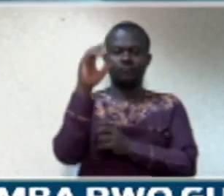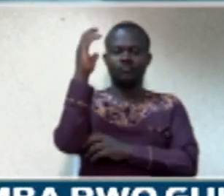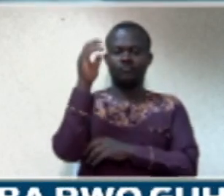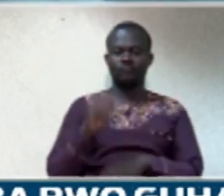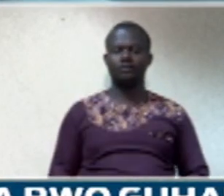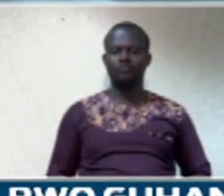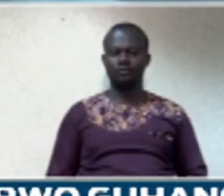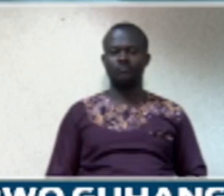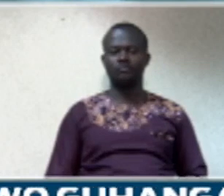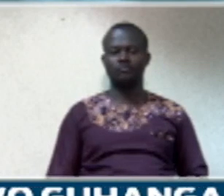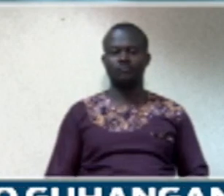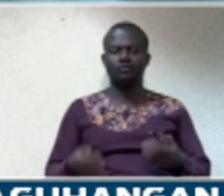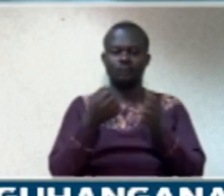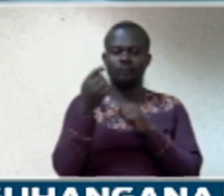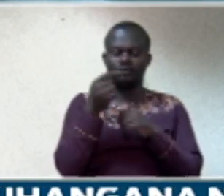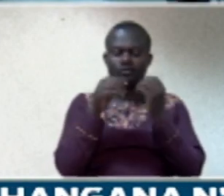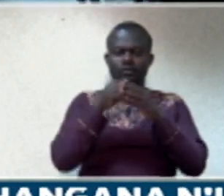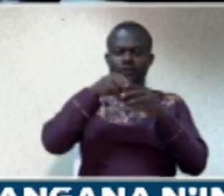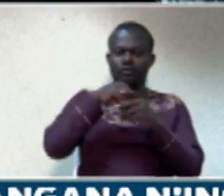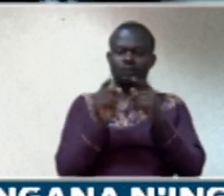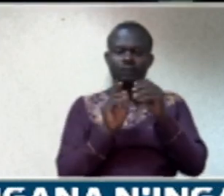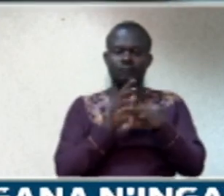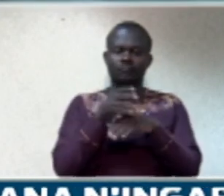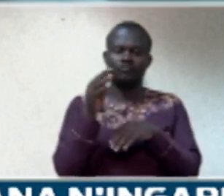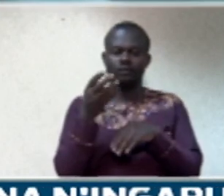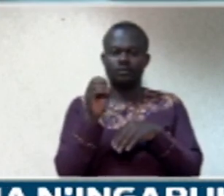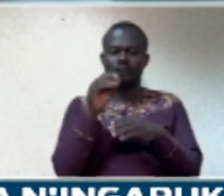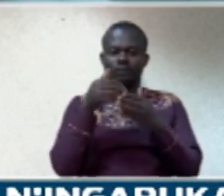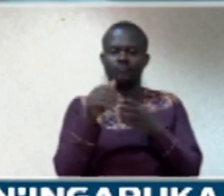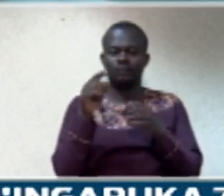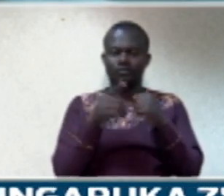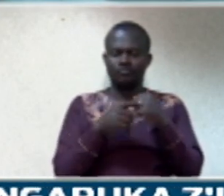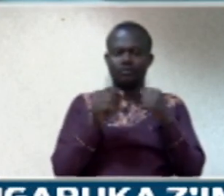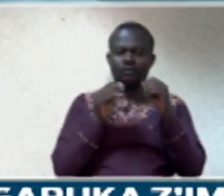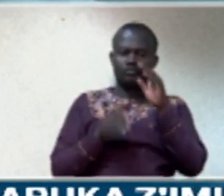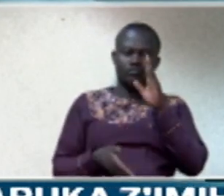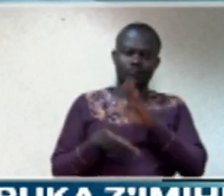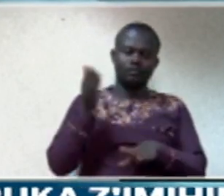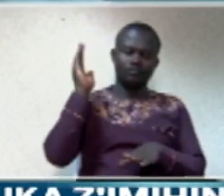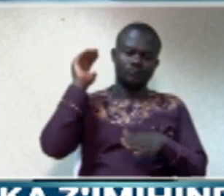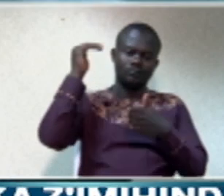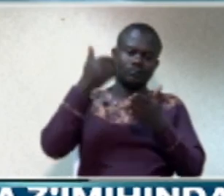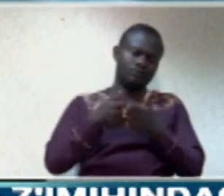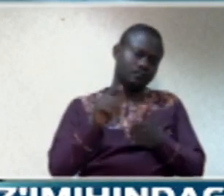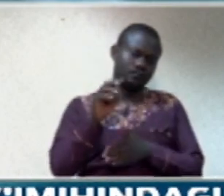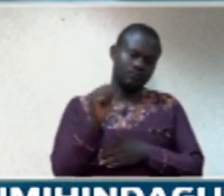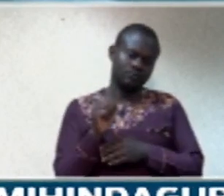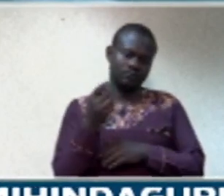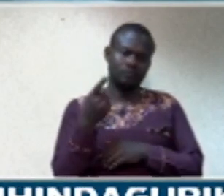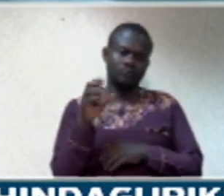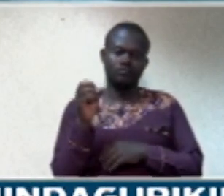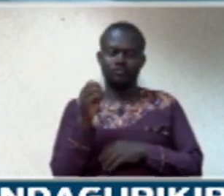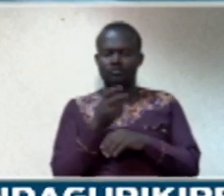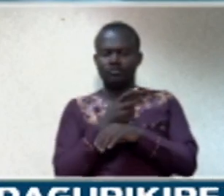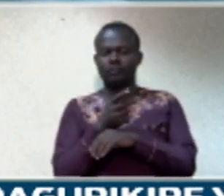y'amashanyarazi imodoka imwe itwara abagenzi bari hagati y'abane na batandatu ikaba yihuta ku muvuduko ushobora kugera kuri kilometero 100 ku